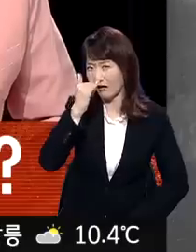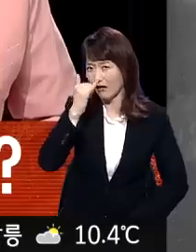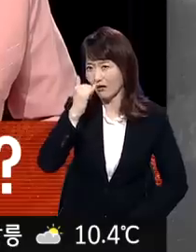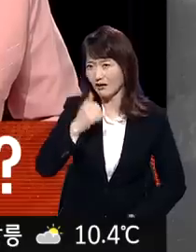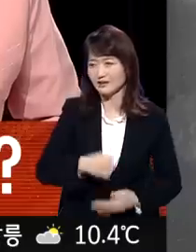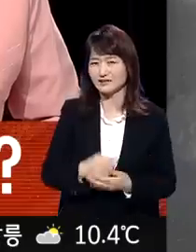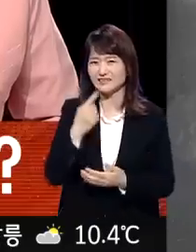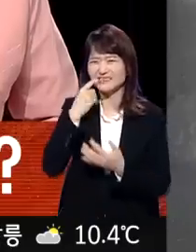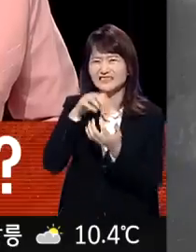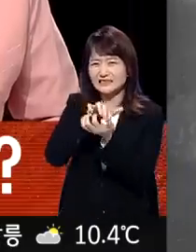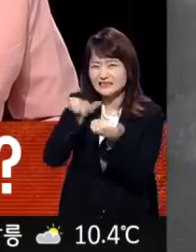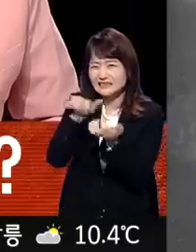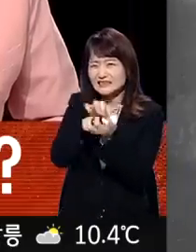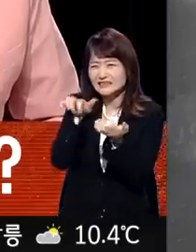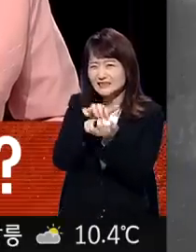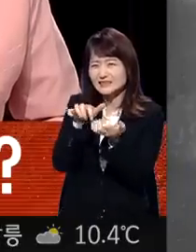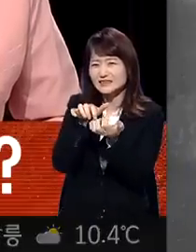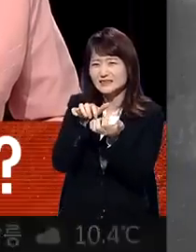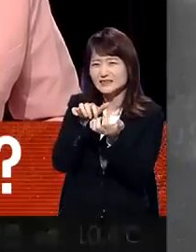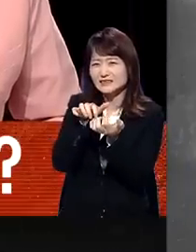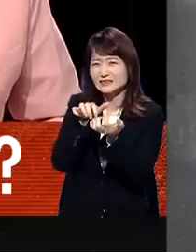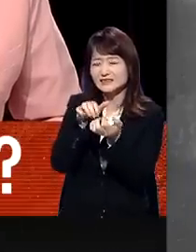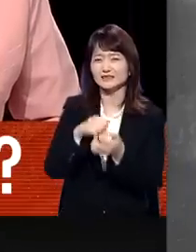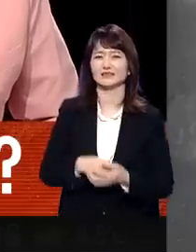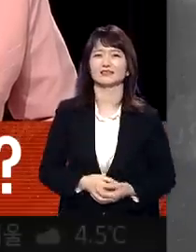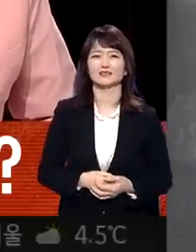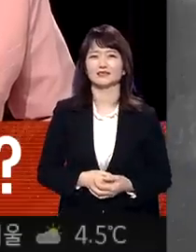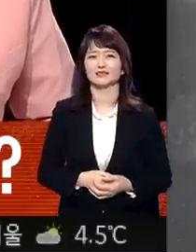아니면 이갈이 뭐 그 정도 아닐 거예요.